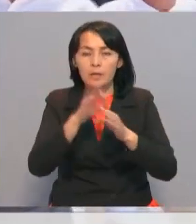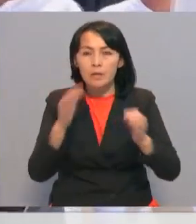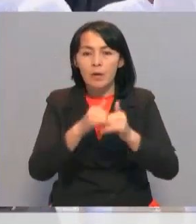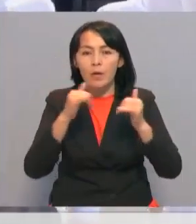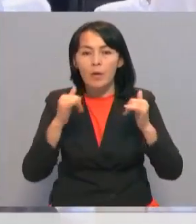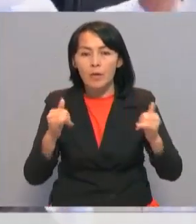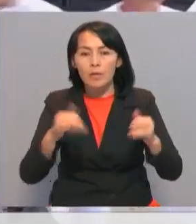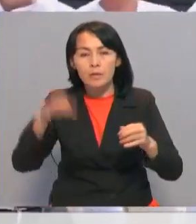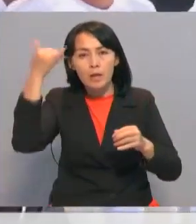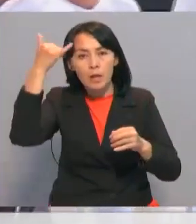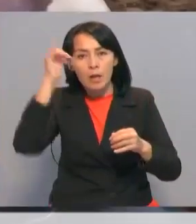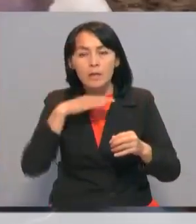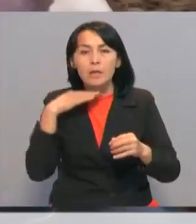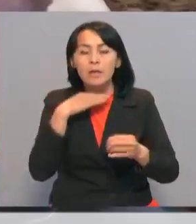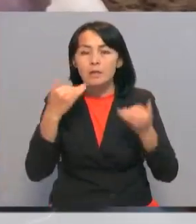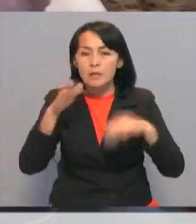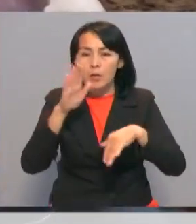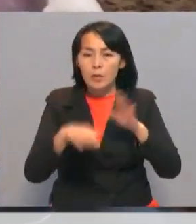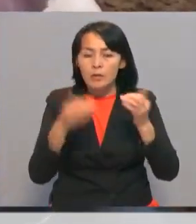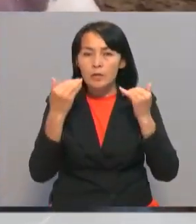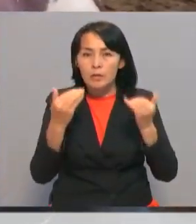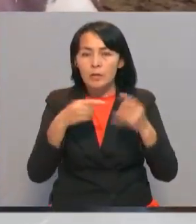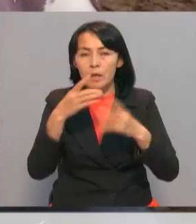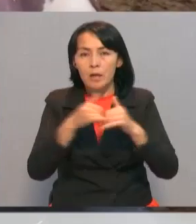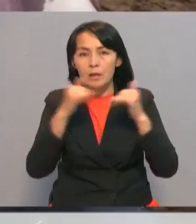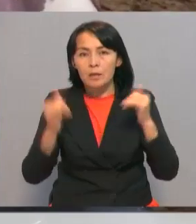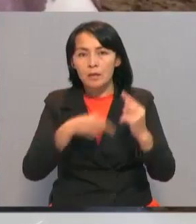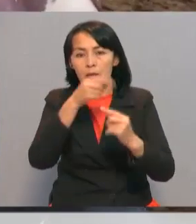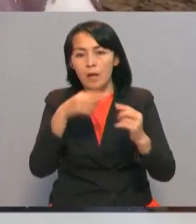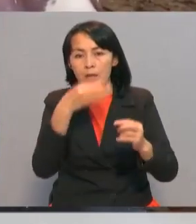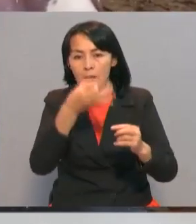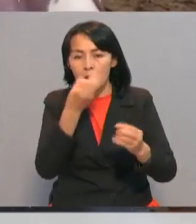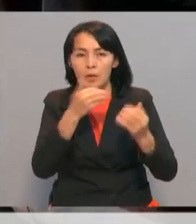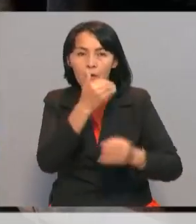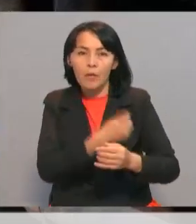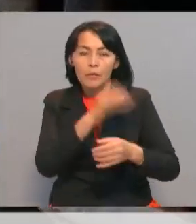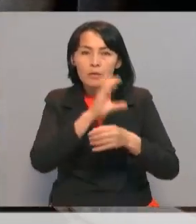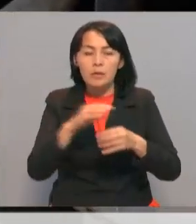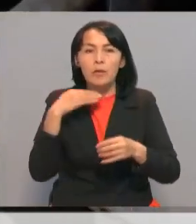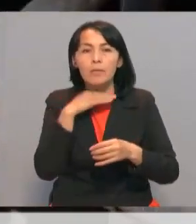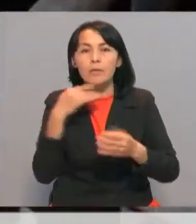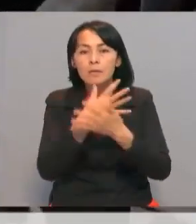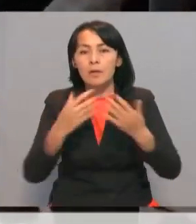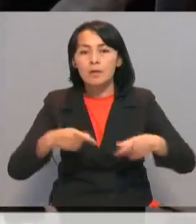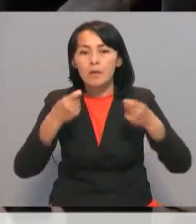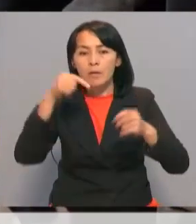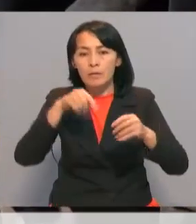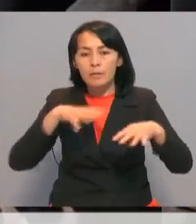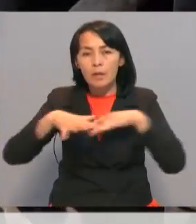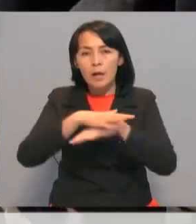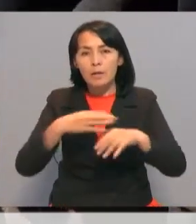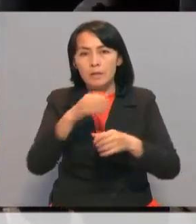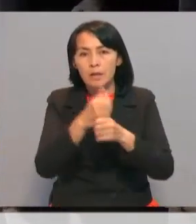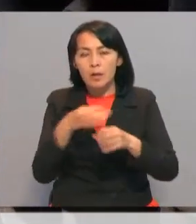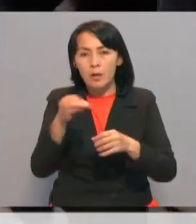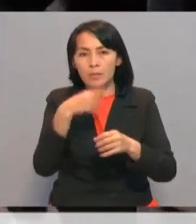увеличения поголовья племенных животных и улучшения их продуктивности. Предприниматель отметил, что намерен производить мясную продукцию, обеспечивать внутренний рынок.